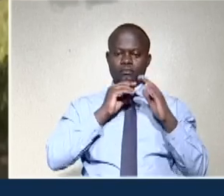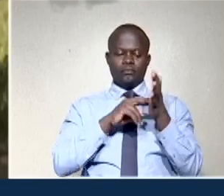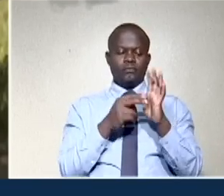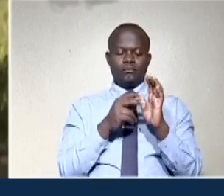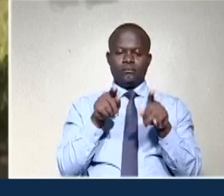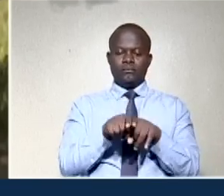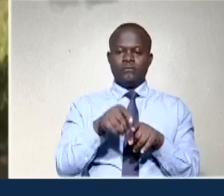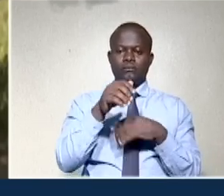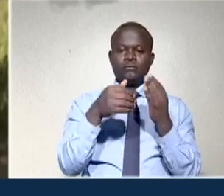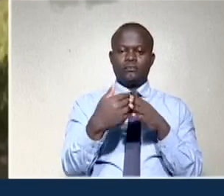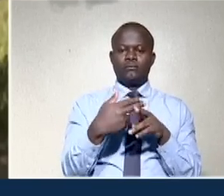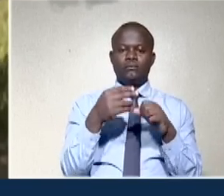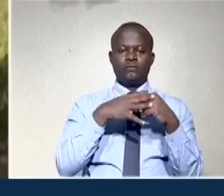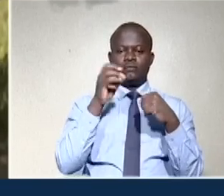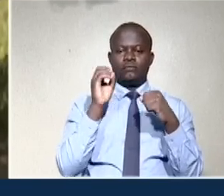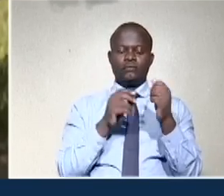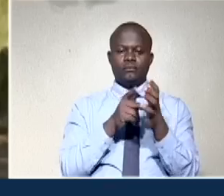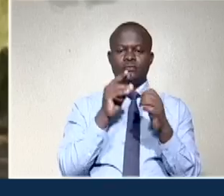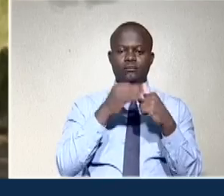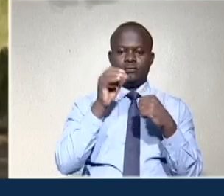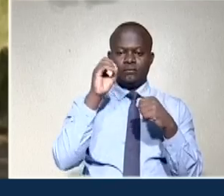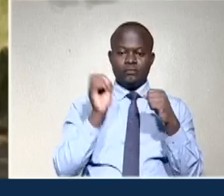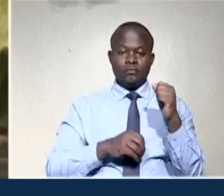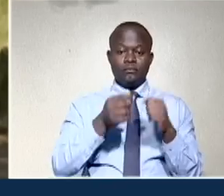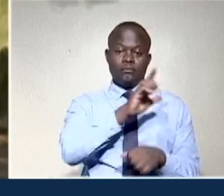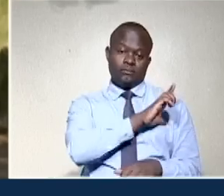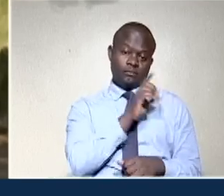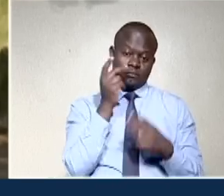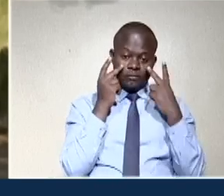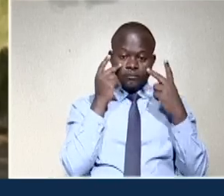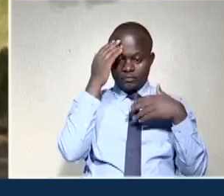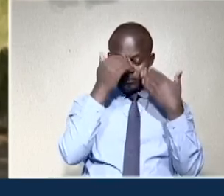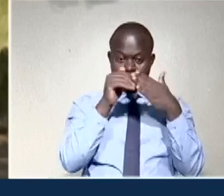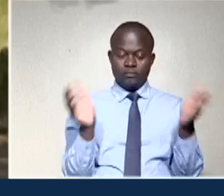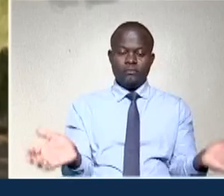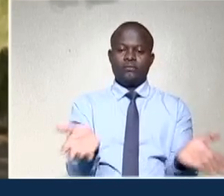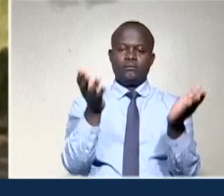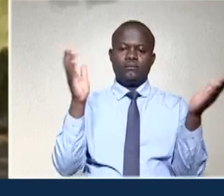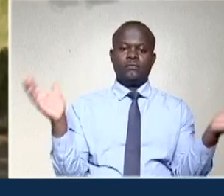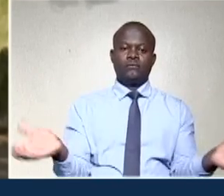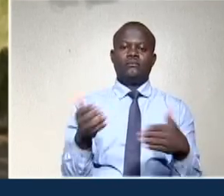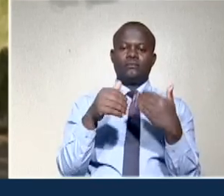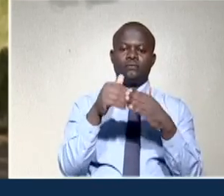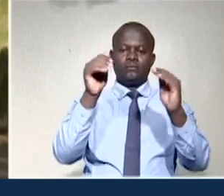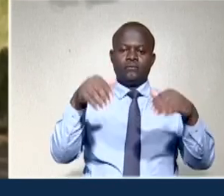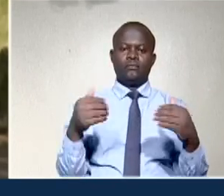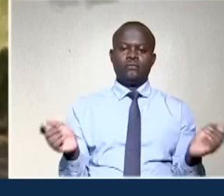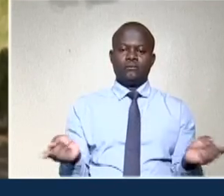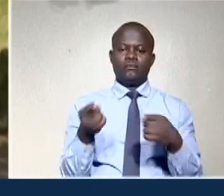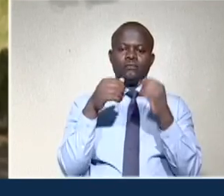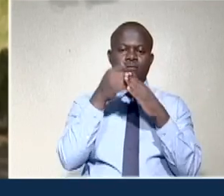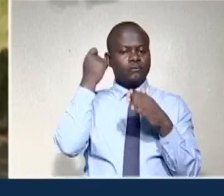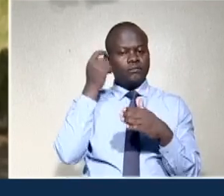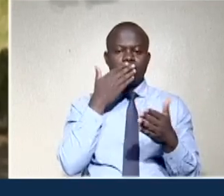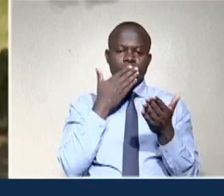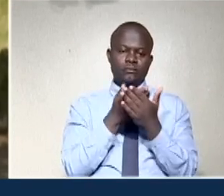nacyo 90% yishyurwa ku 8%. Aya ni amahirwe tuba tubonye kugira ngo dushishikarize abahinzi borozi bumve